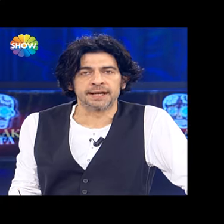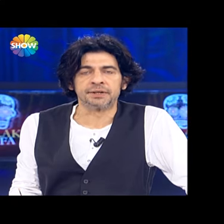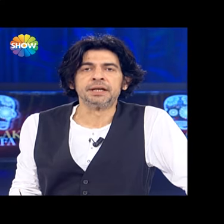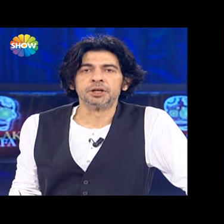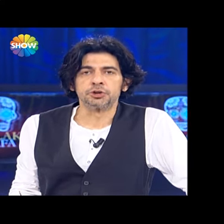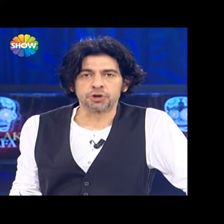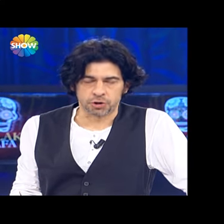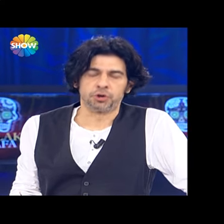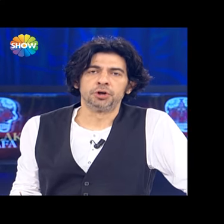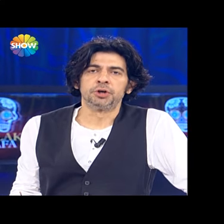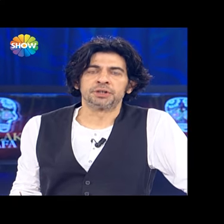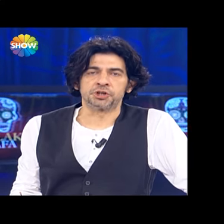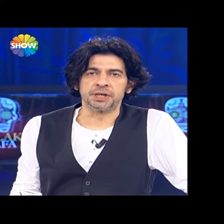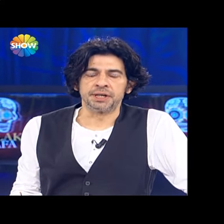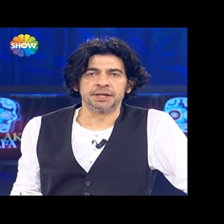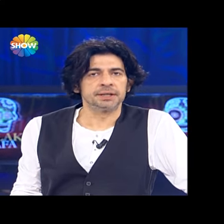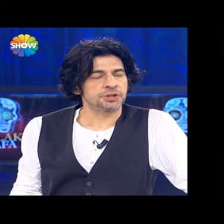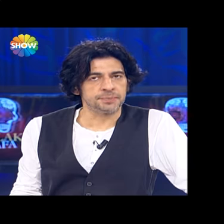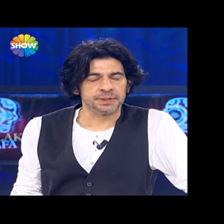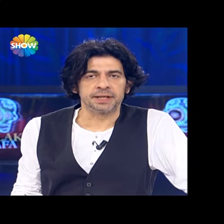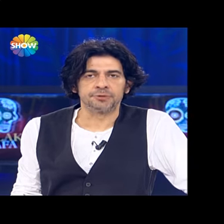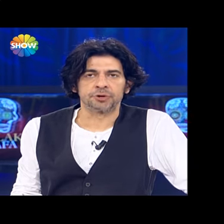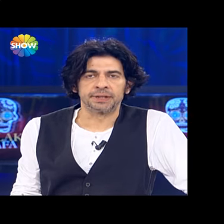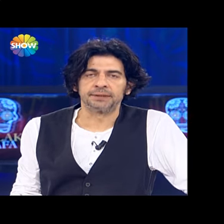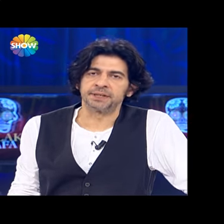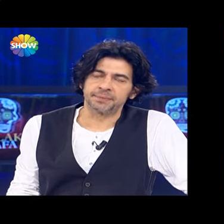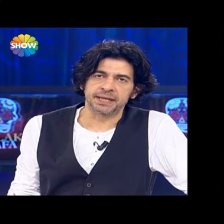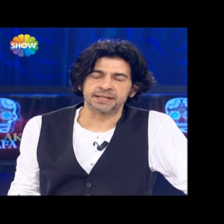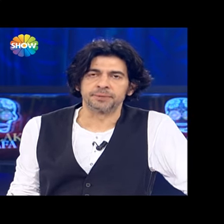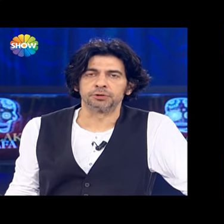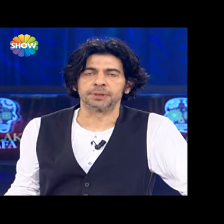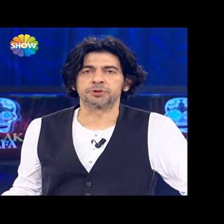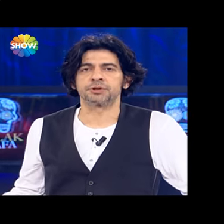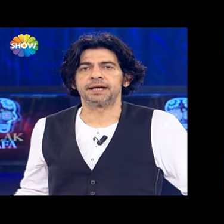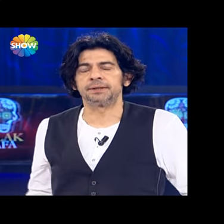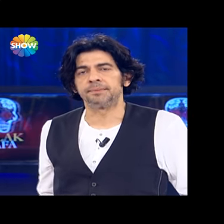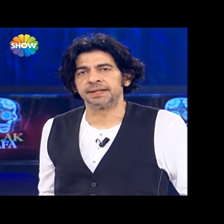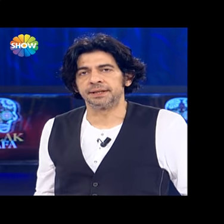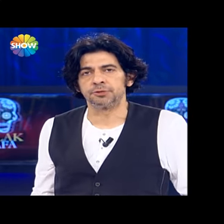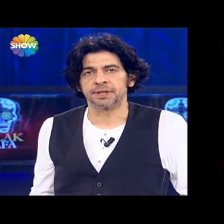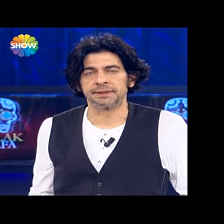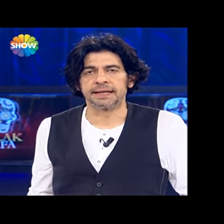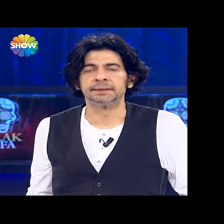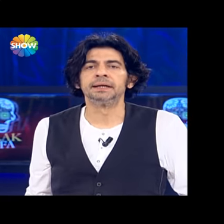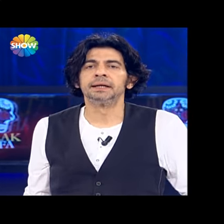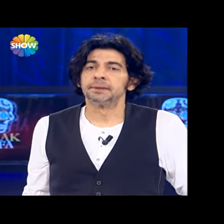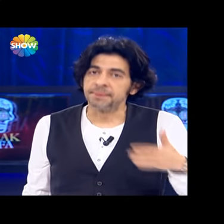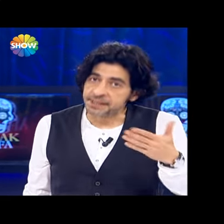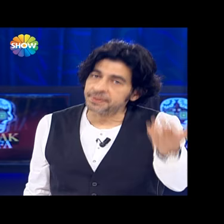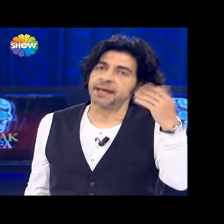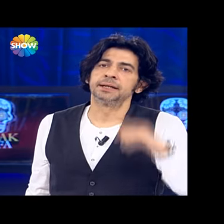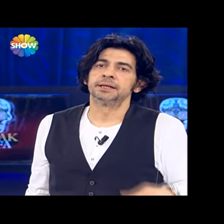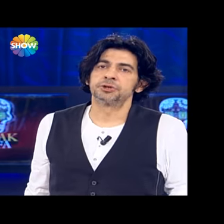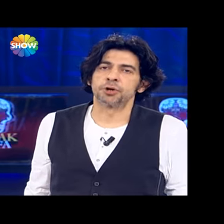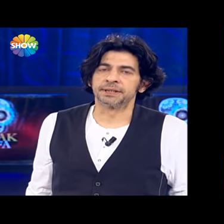olduğu kadar çok kişiyi şimdi televizyondan ve tabii ki her zaman olduğu gibi sosyal medya üzerinden